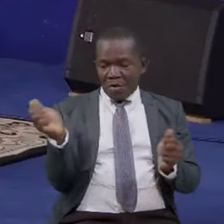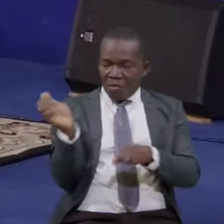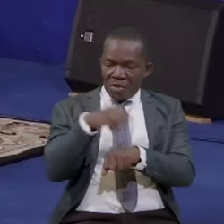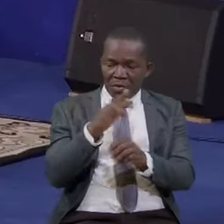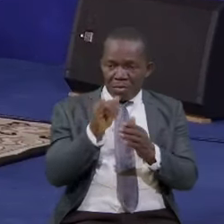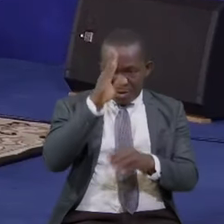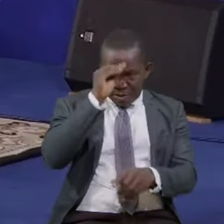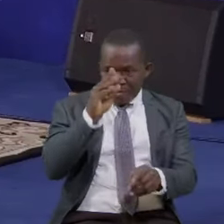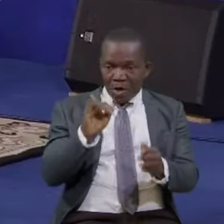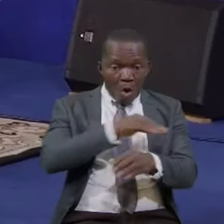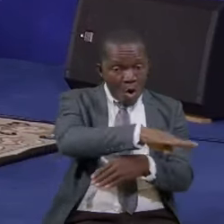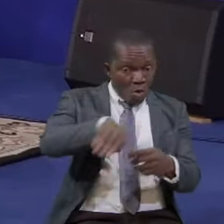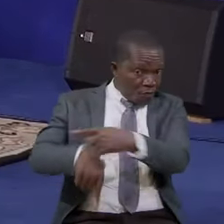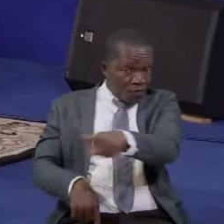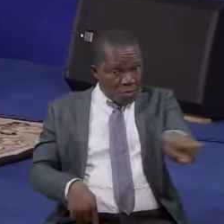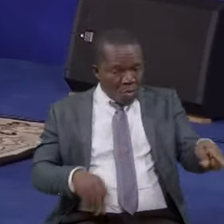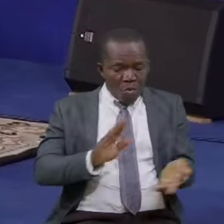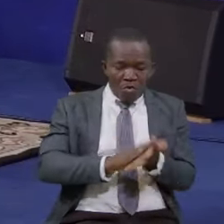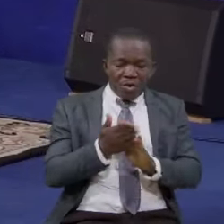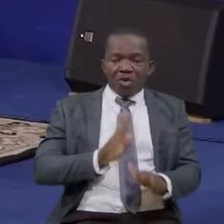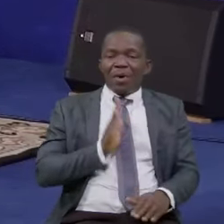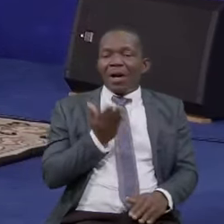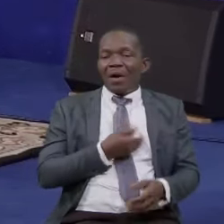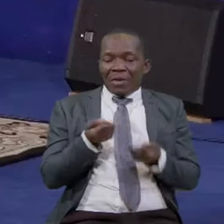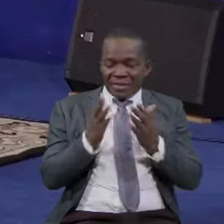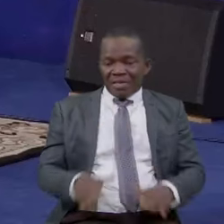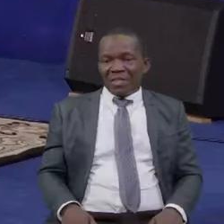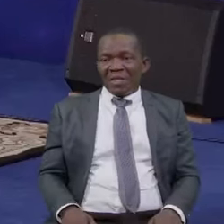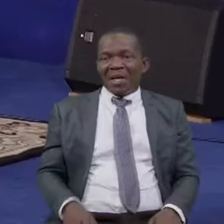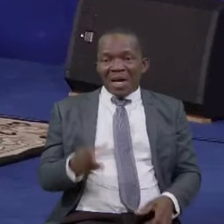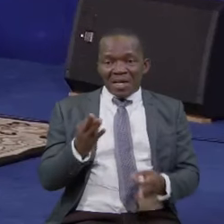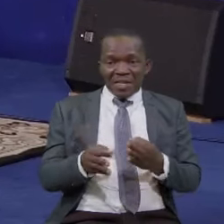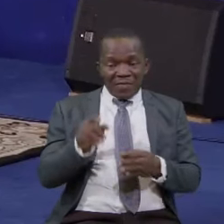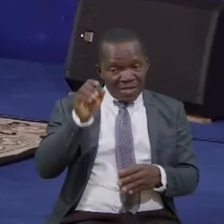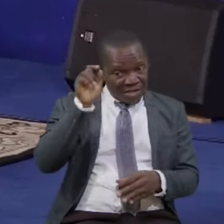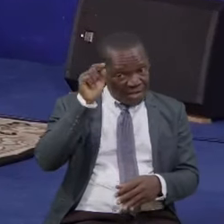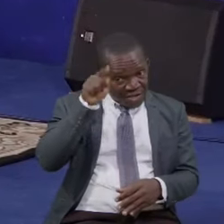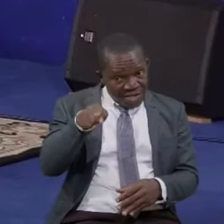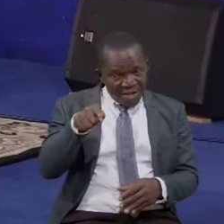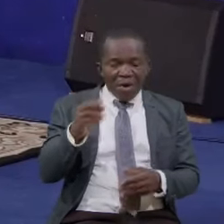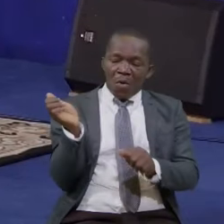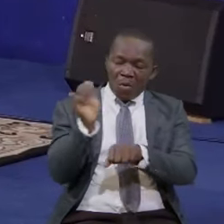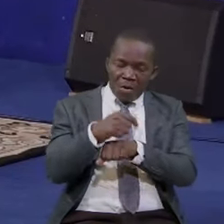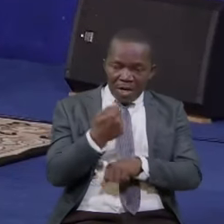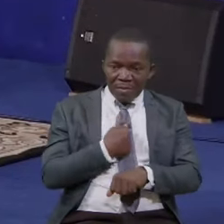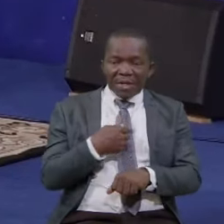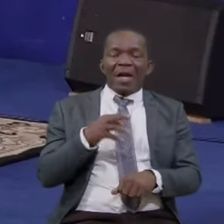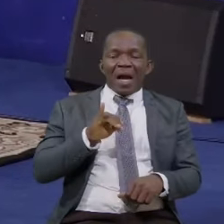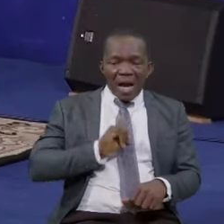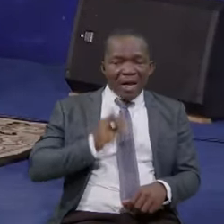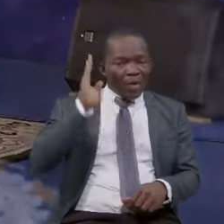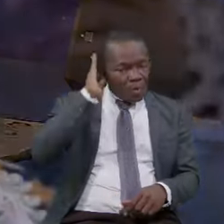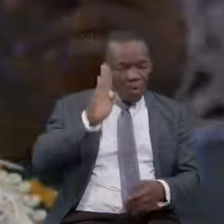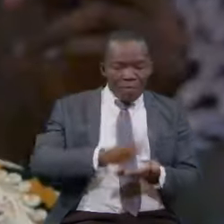vaincre c'est son en parce qu'il se disait que quiconque qu'il allaient envoyer qui va le